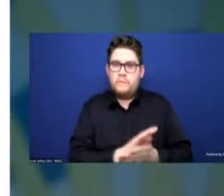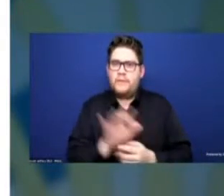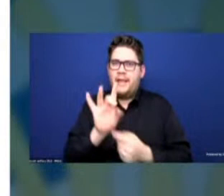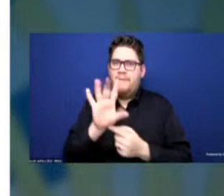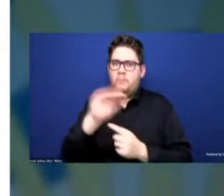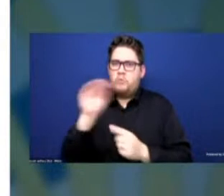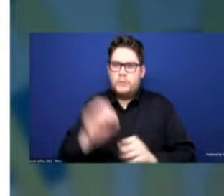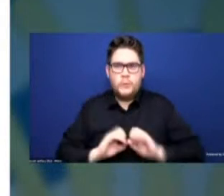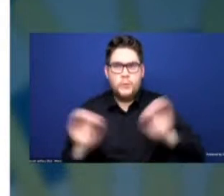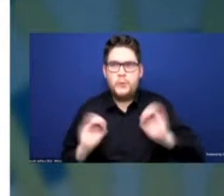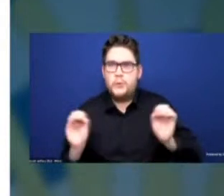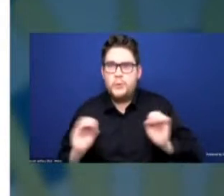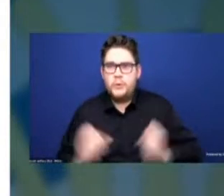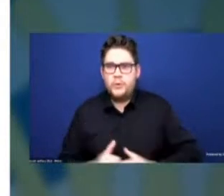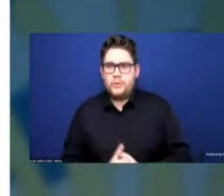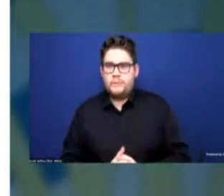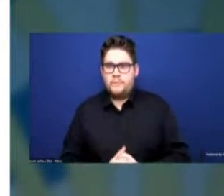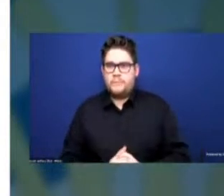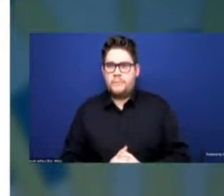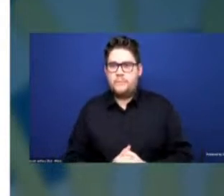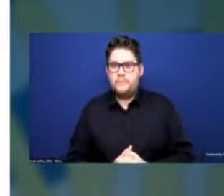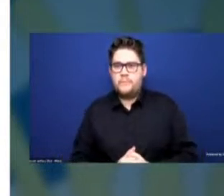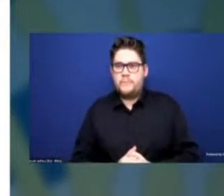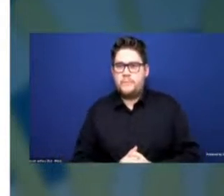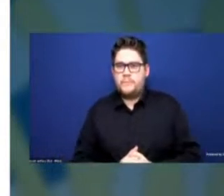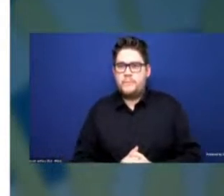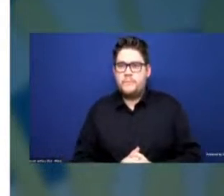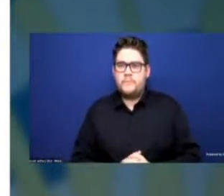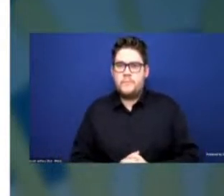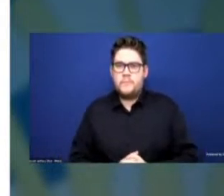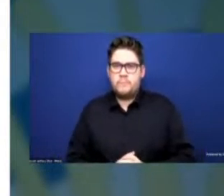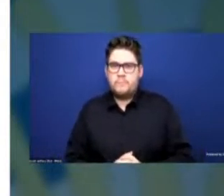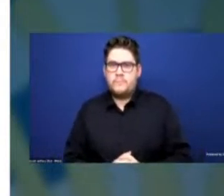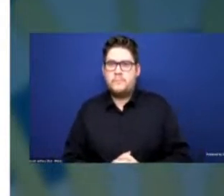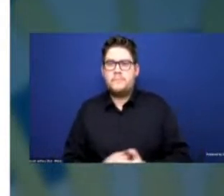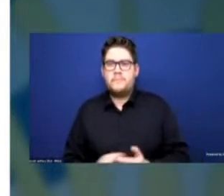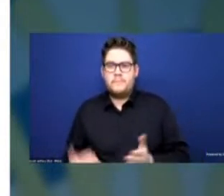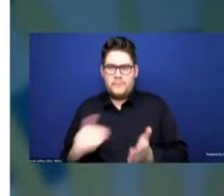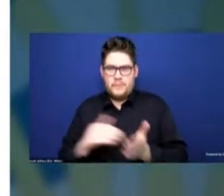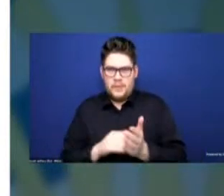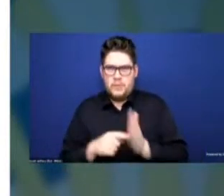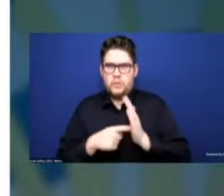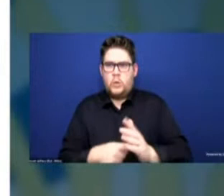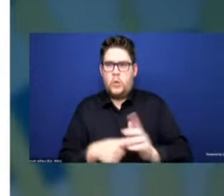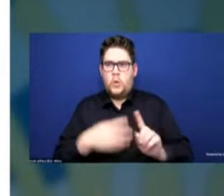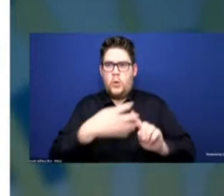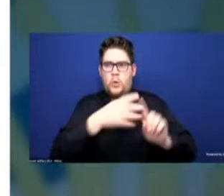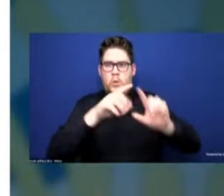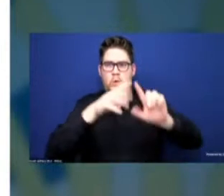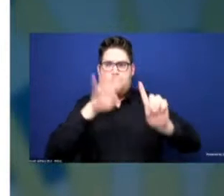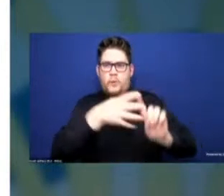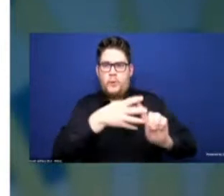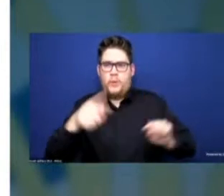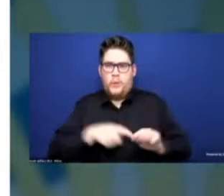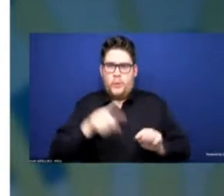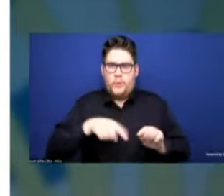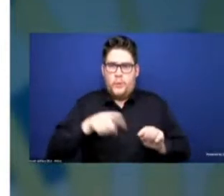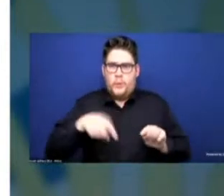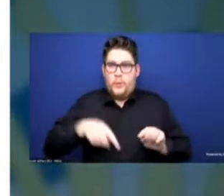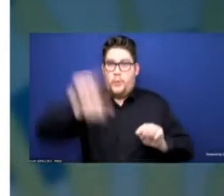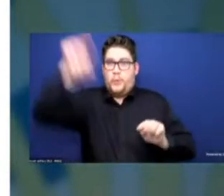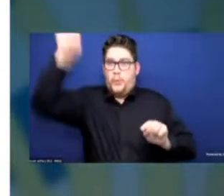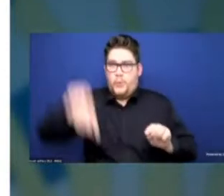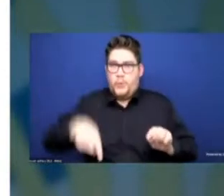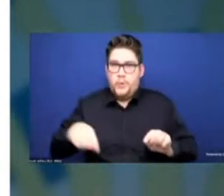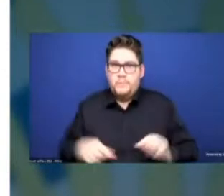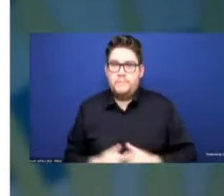是总 versus 结一下 students and staff 这个 cases, 当 it 中 really 这个 shows 粉 us 红色的也 that 是 student and staff 这个春 cases 假 follow the trends in the community, 那么也